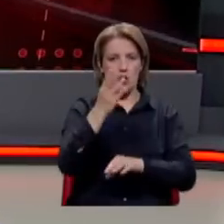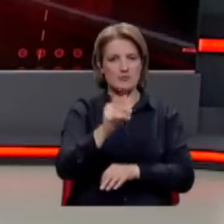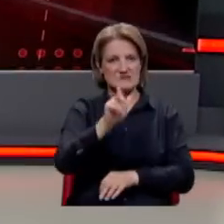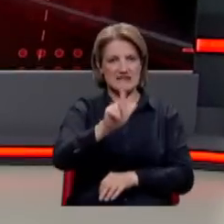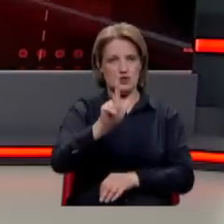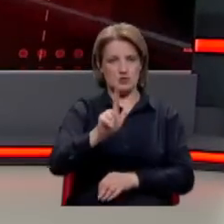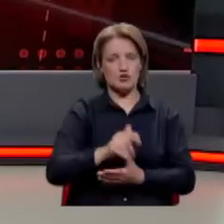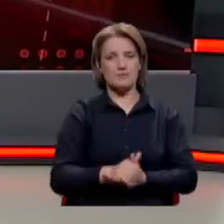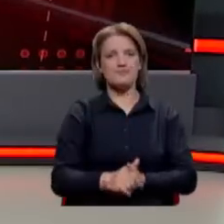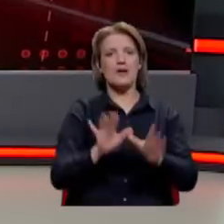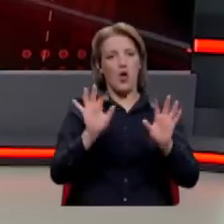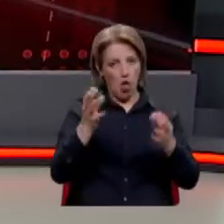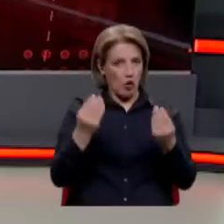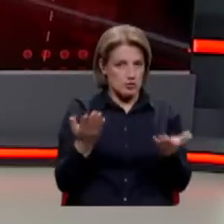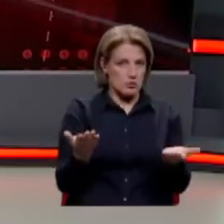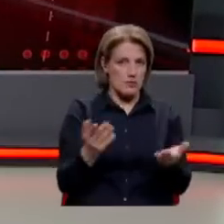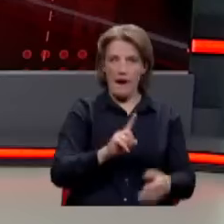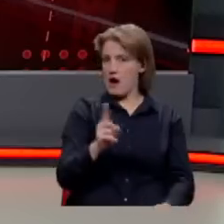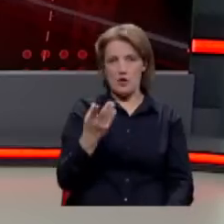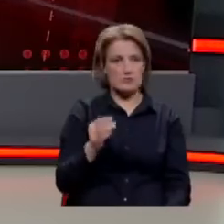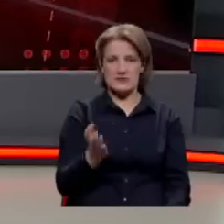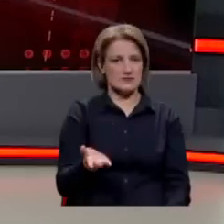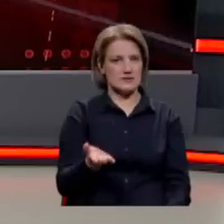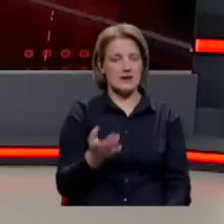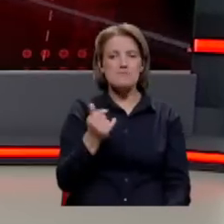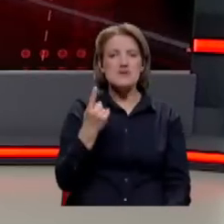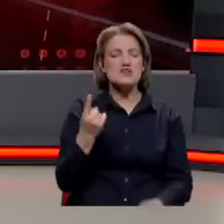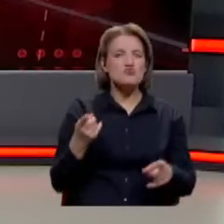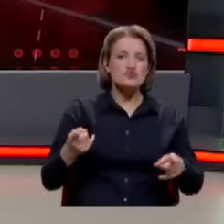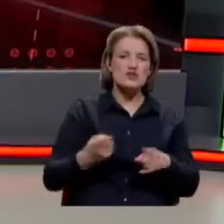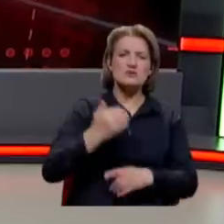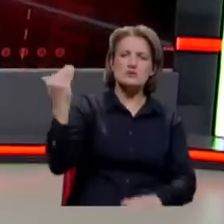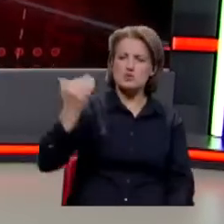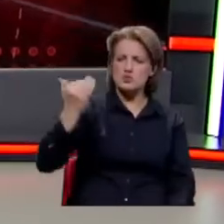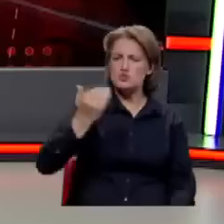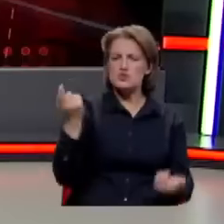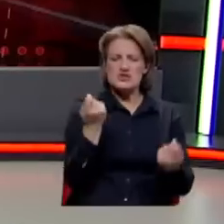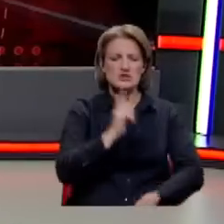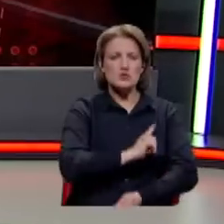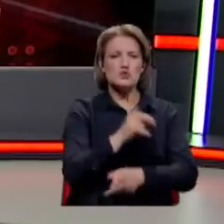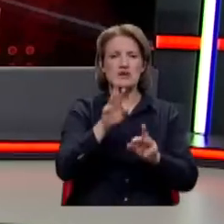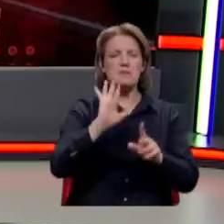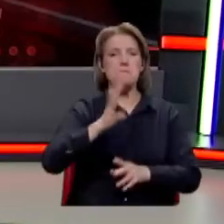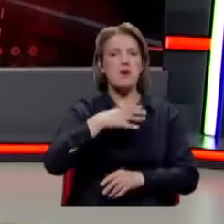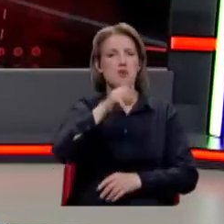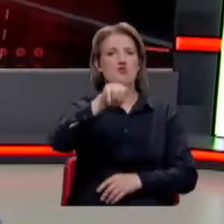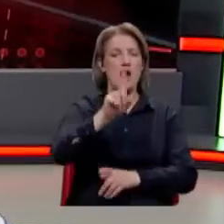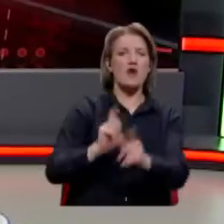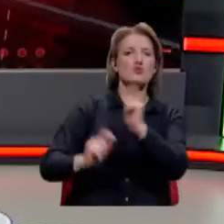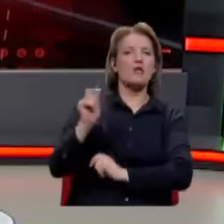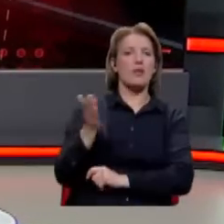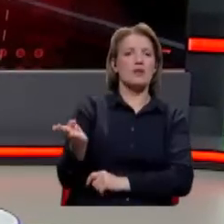gerekir. Öyle oldu mu? Hayır, olmadı. Bir çeşit ucuz iş gücü gibi pek çok işveren tarafından da